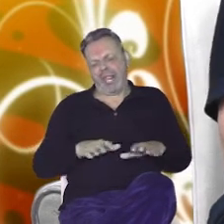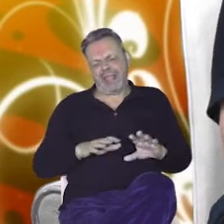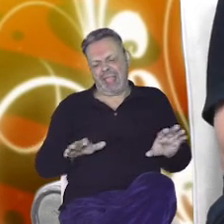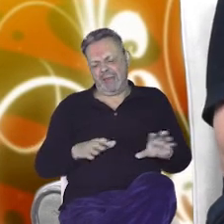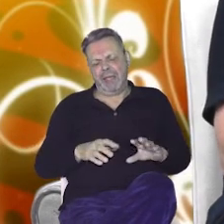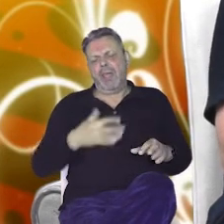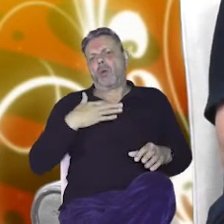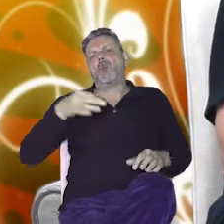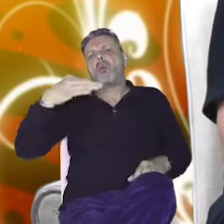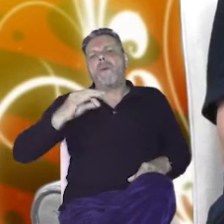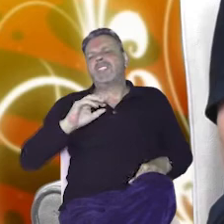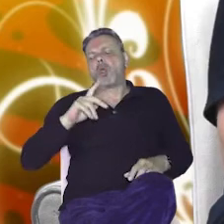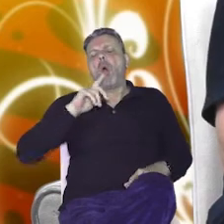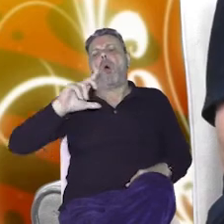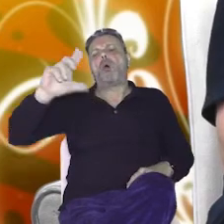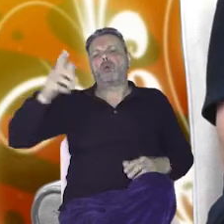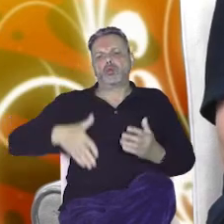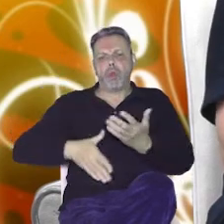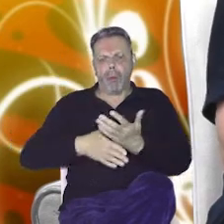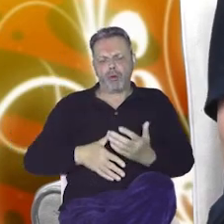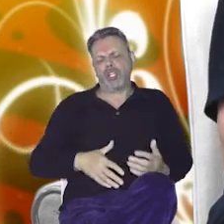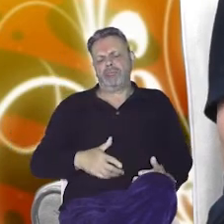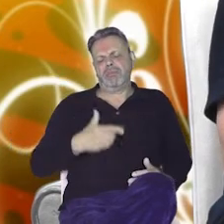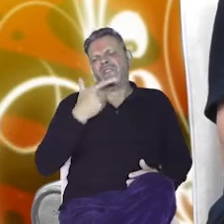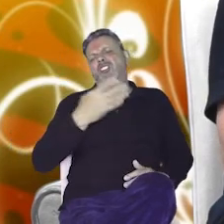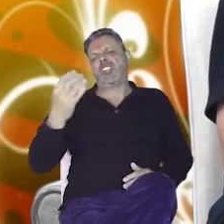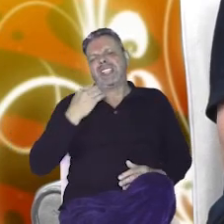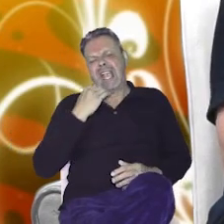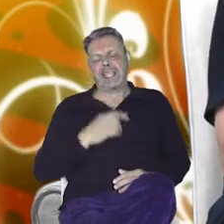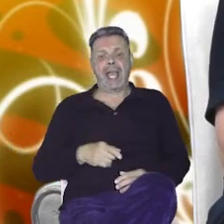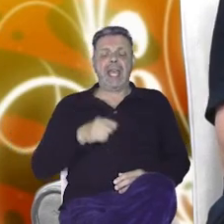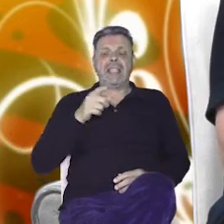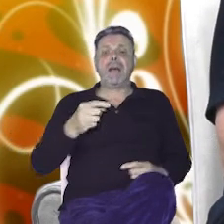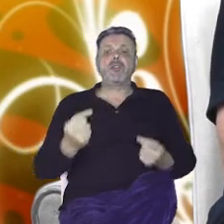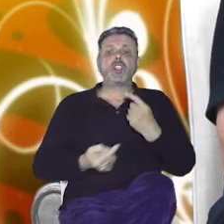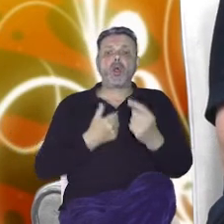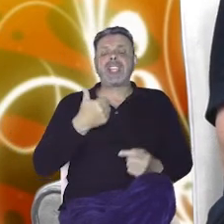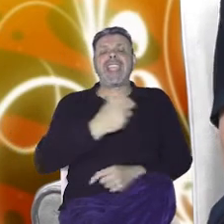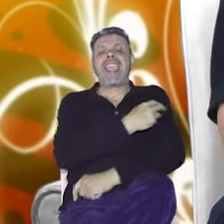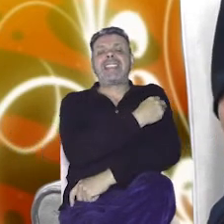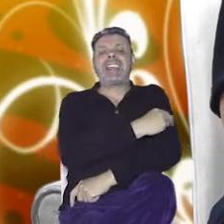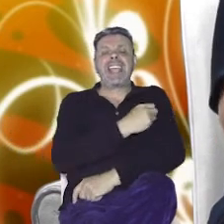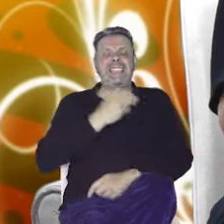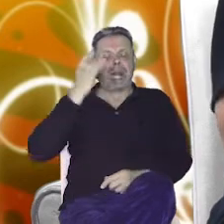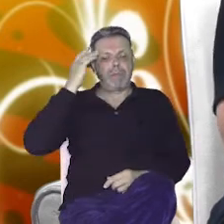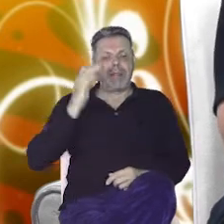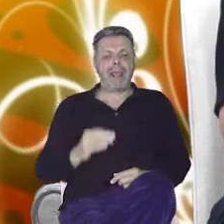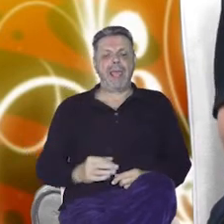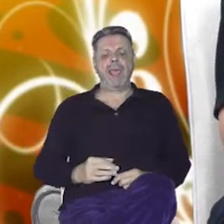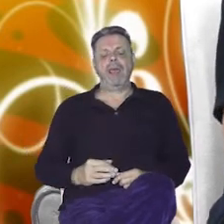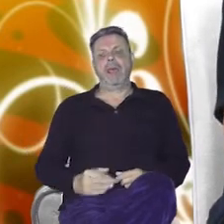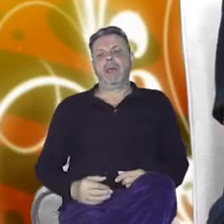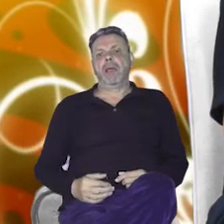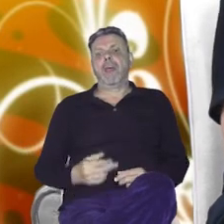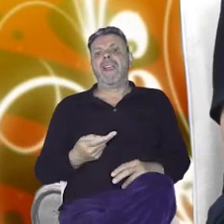ovisni o tuđoj pomoći od 0 do 24 sata. Tamo se čak desi da jedna sestra brine o